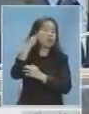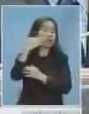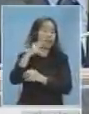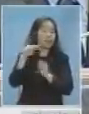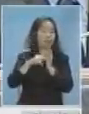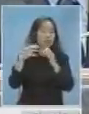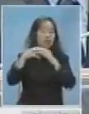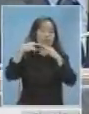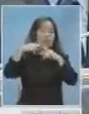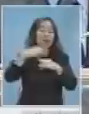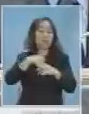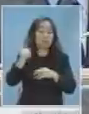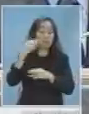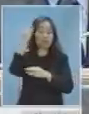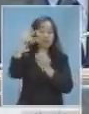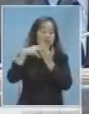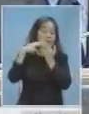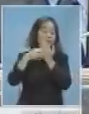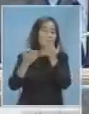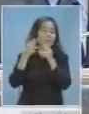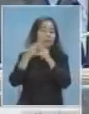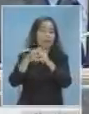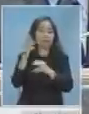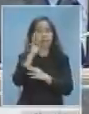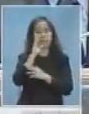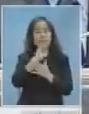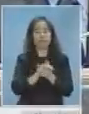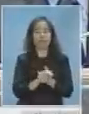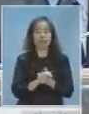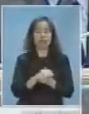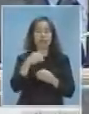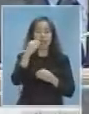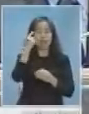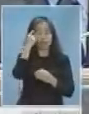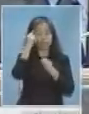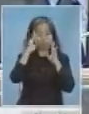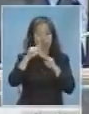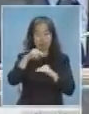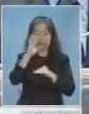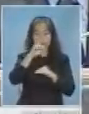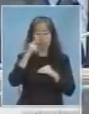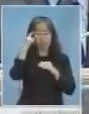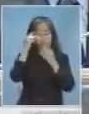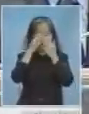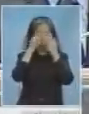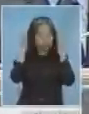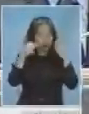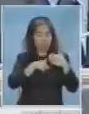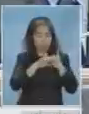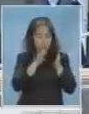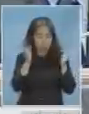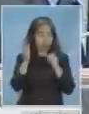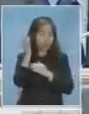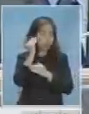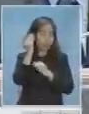านอยากจะค้านก็คงต้องหาเรื่องค้านผมคิดว่าท่านกรุณาอย่าคิดอย่างนั้นเปิดใจฟังเหตุฟังผลและ